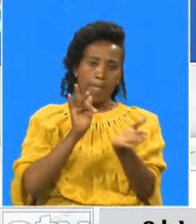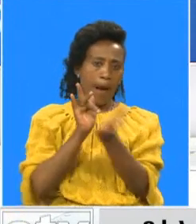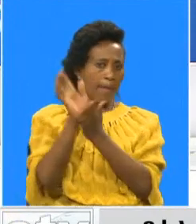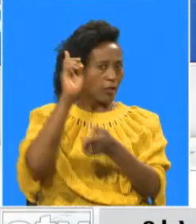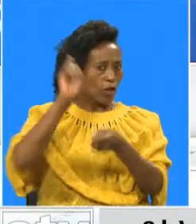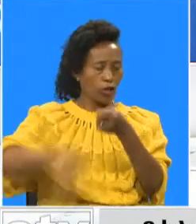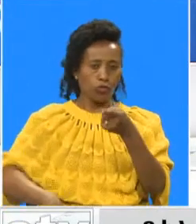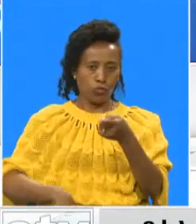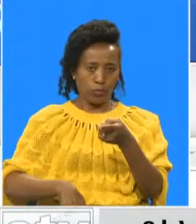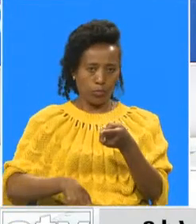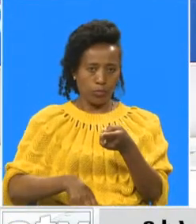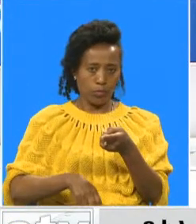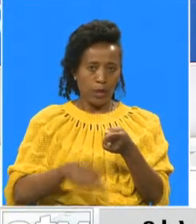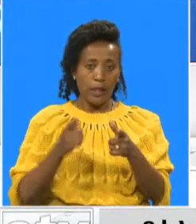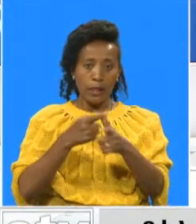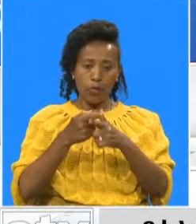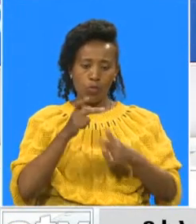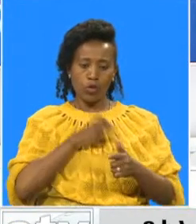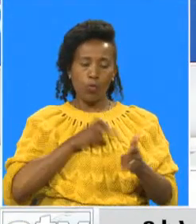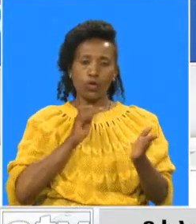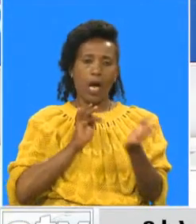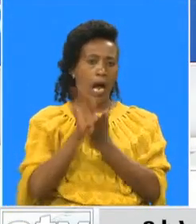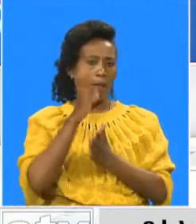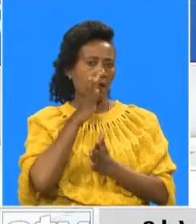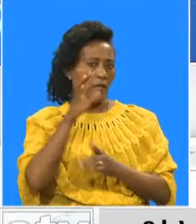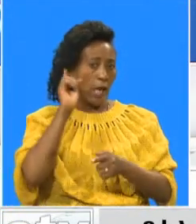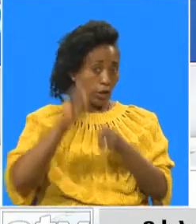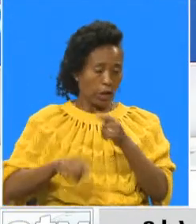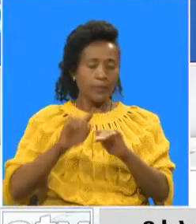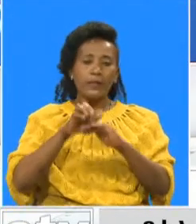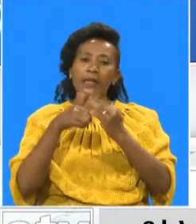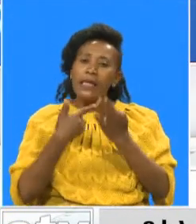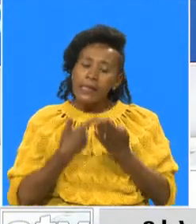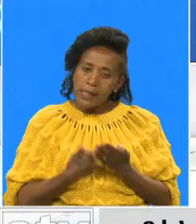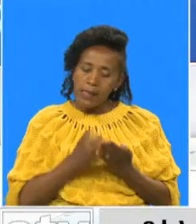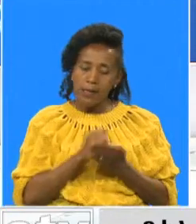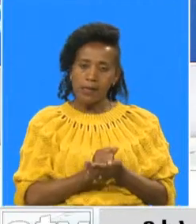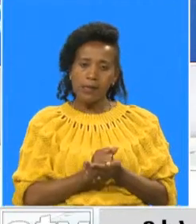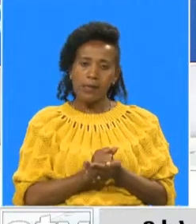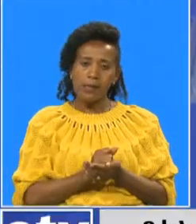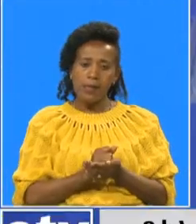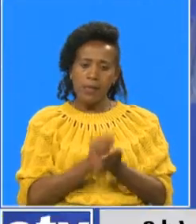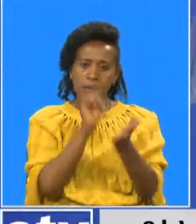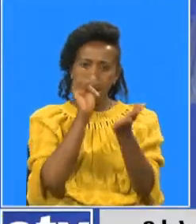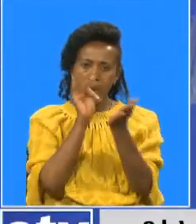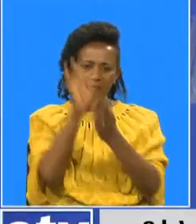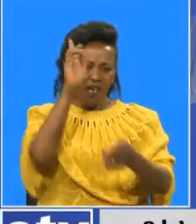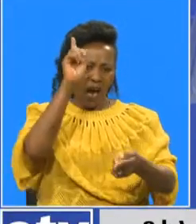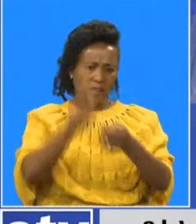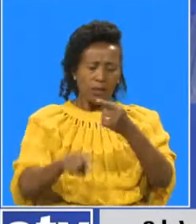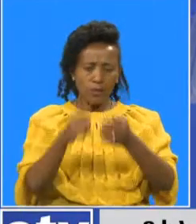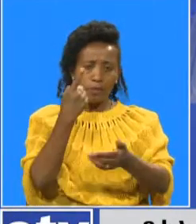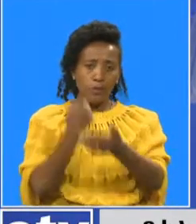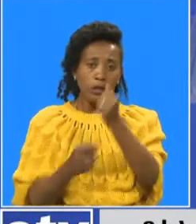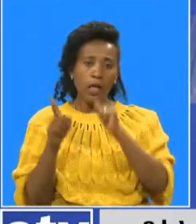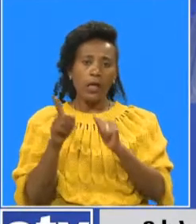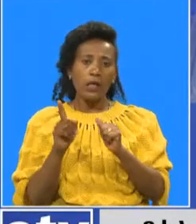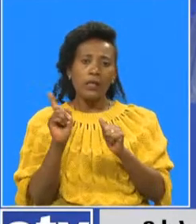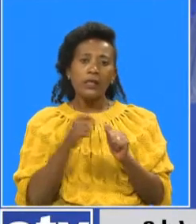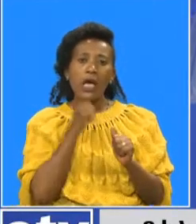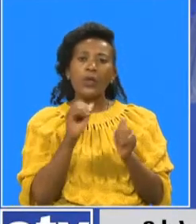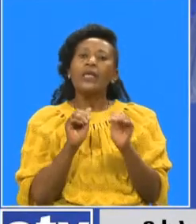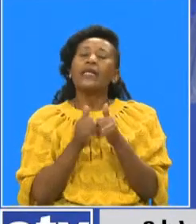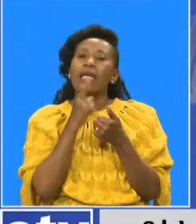አይችሉም፣ ደሞዝም አለመክፈል አይቻልም። ስለዚህ መክፈል አትችሉም ብቻ ሳይሆን እንዴት ነው